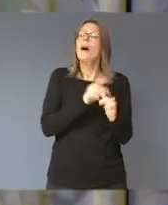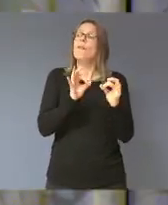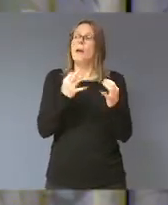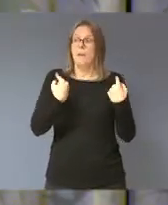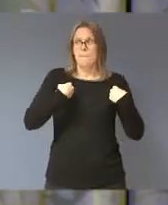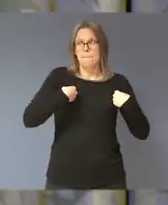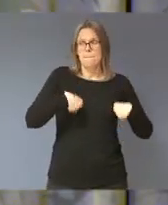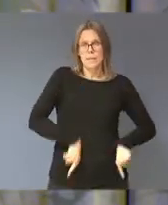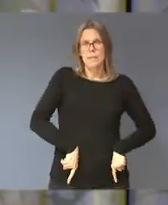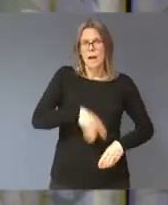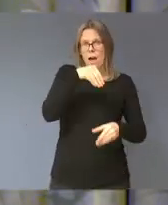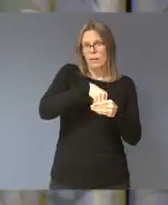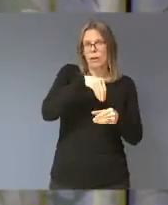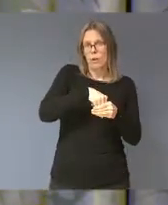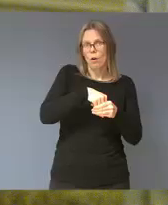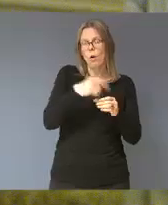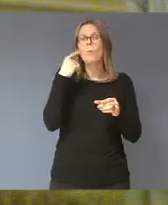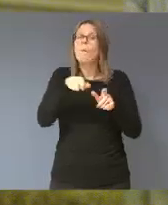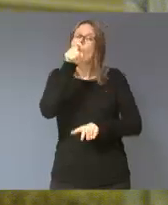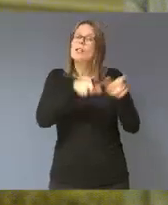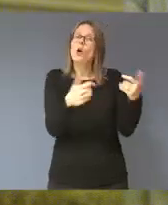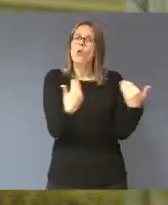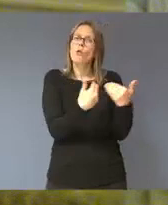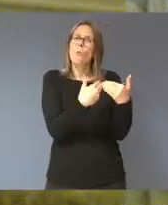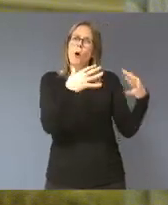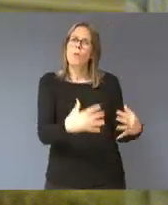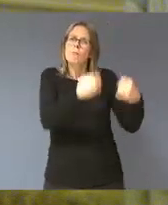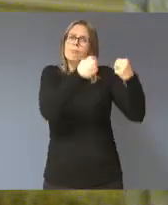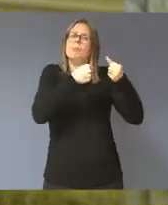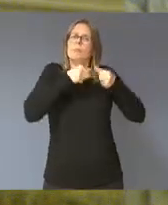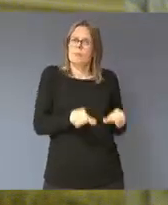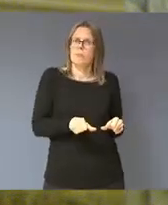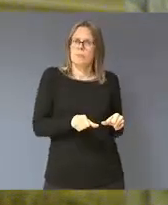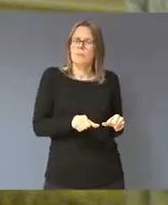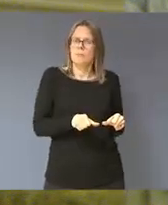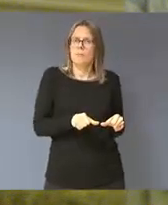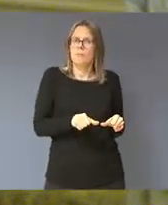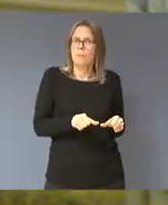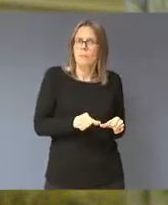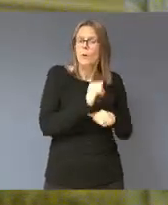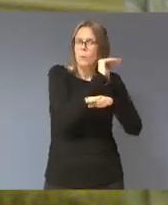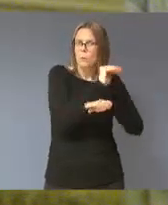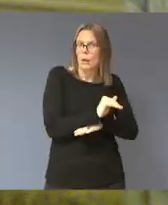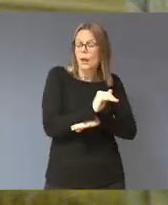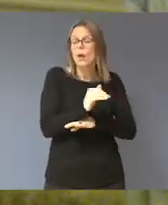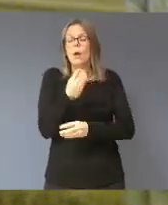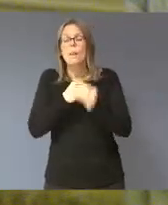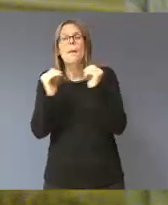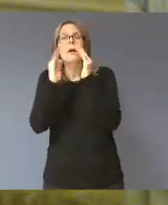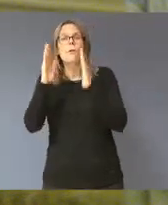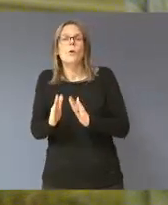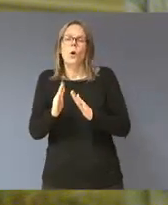l'Intérieur concernant les demandeurs d'asile. Il faut savoir que les centres d'accueil de demandeurs d'asile, les hébergements d'urgence de demandeurs